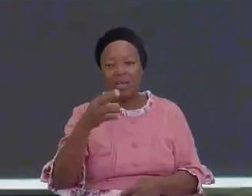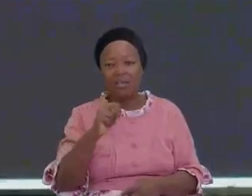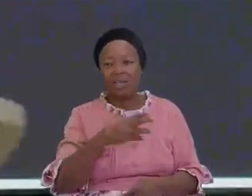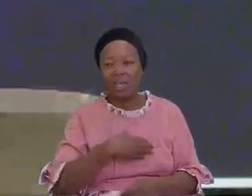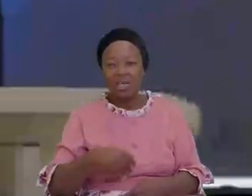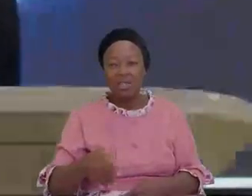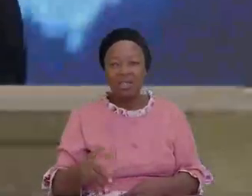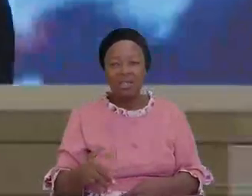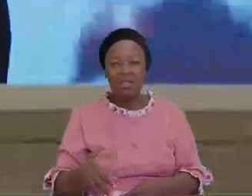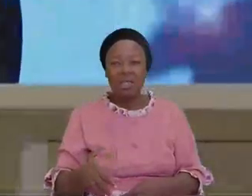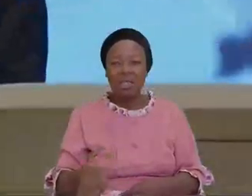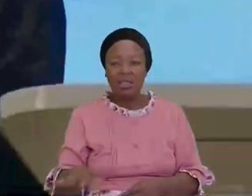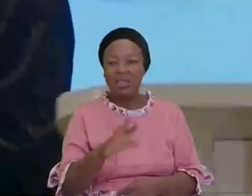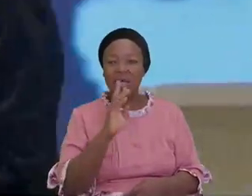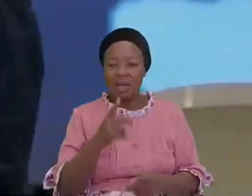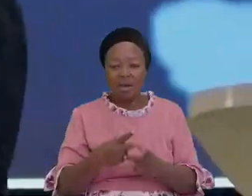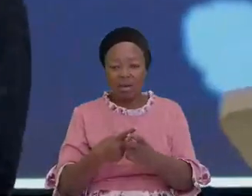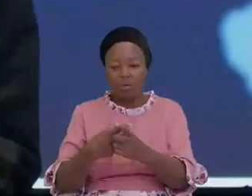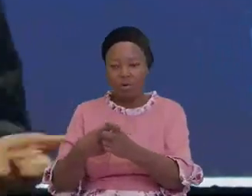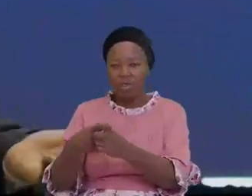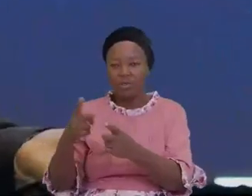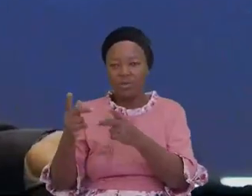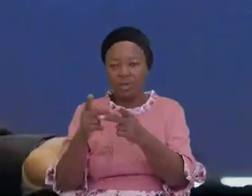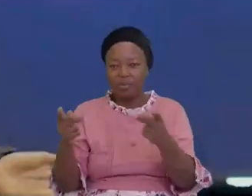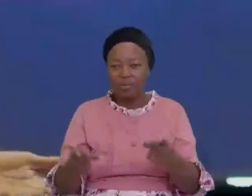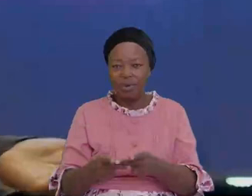Et ils courent pour aller.